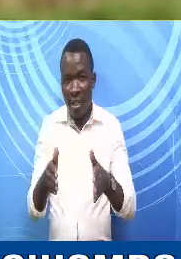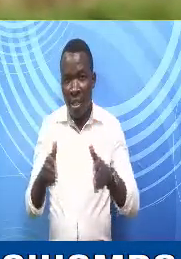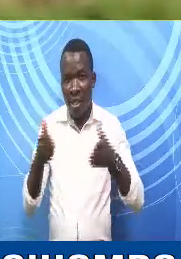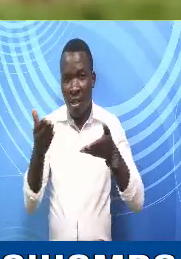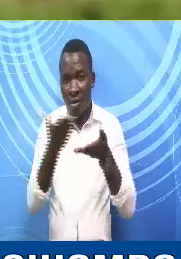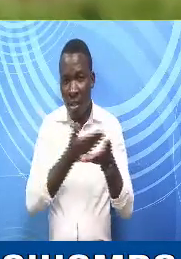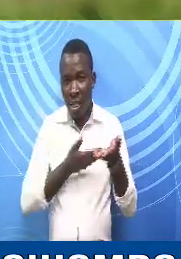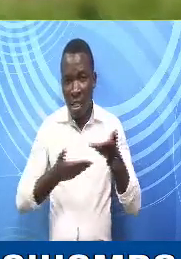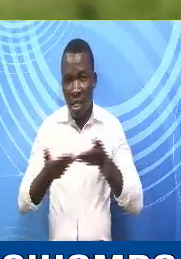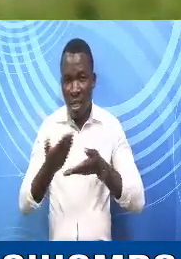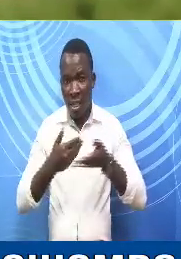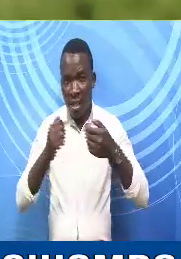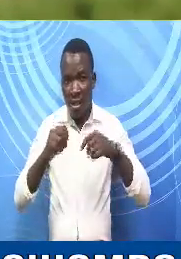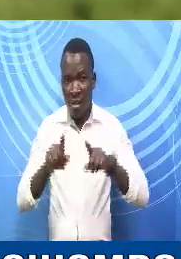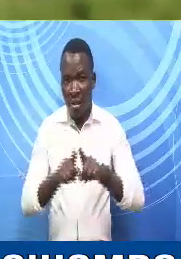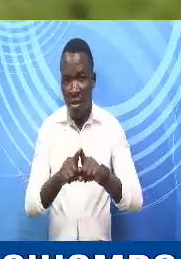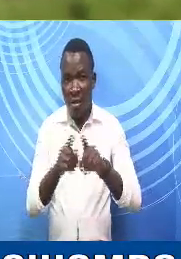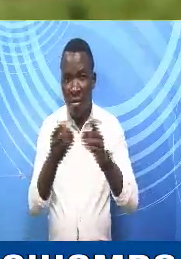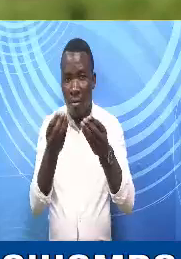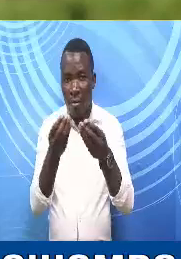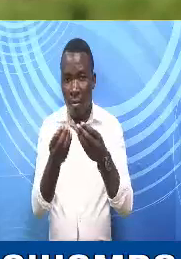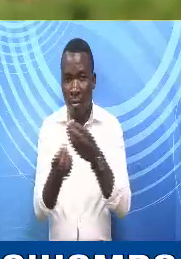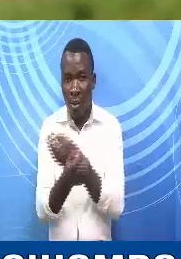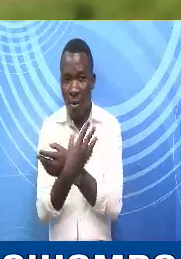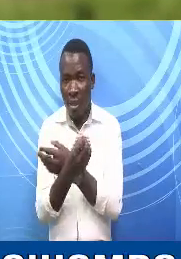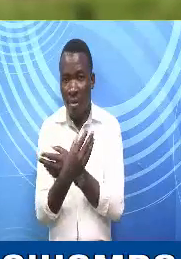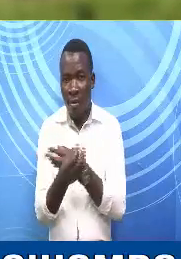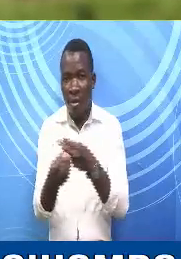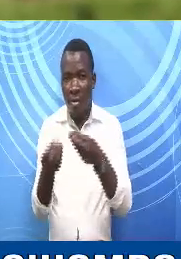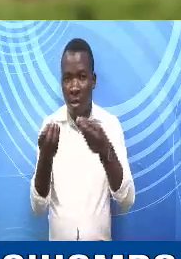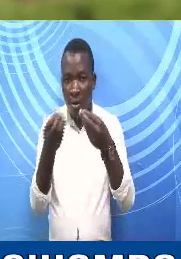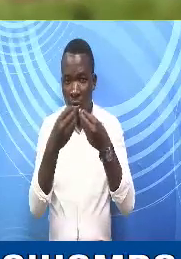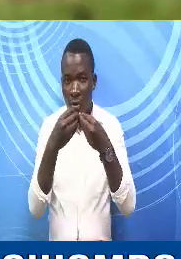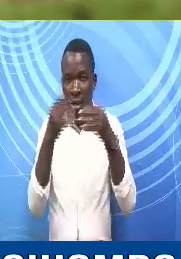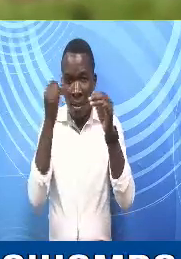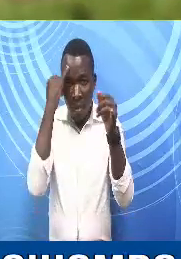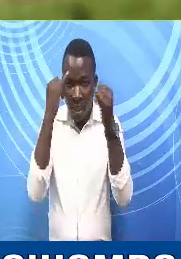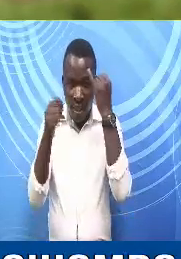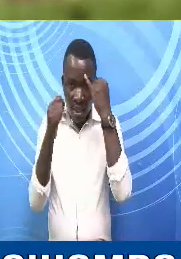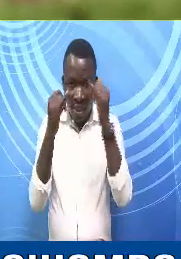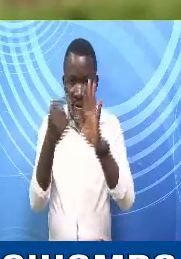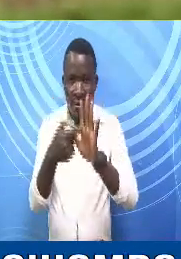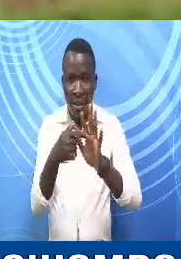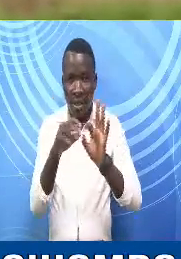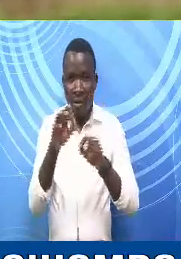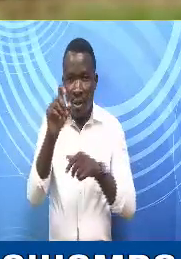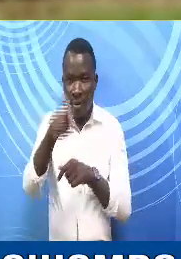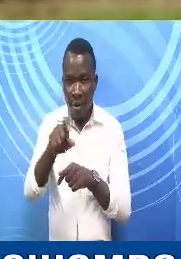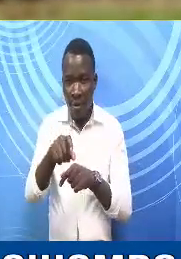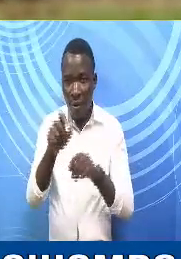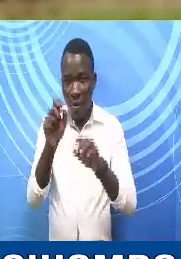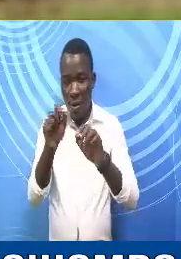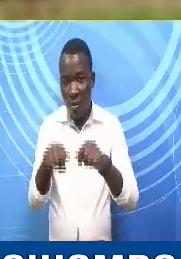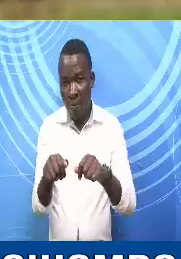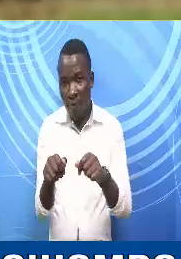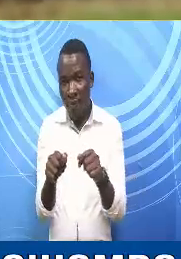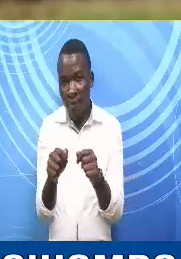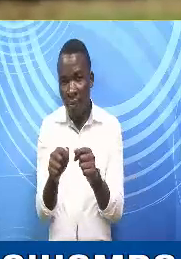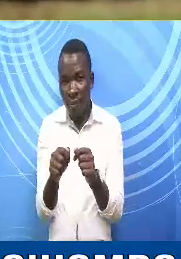kuganira nabo batuha inama baduha ibitekerezo batwereka n'ibikenewe kugira ngo babe